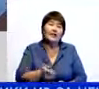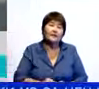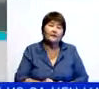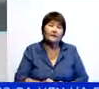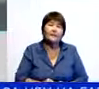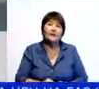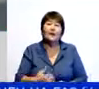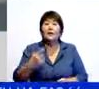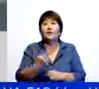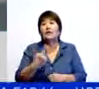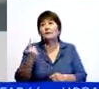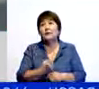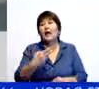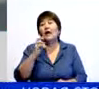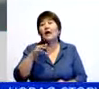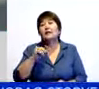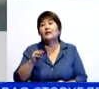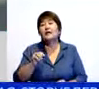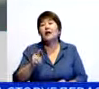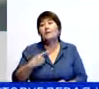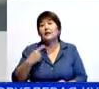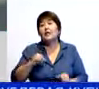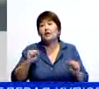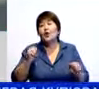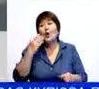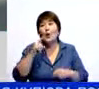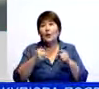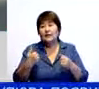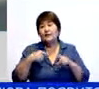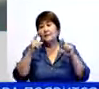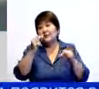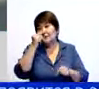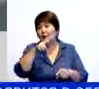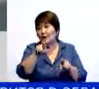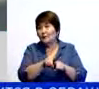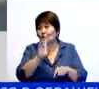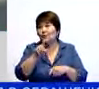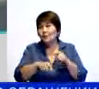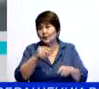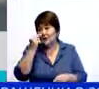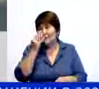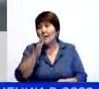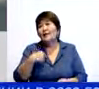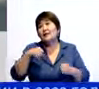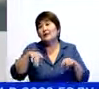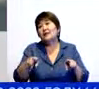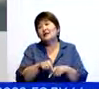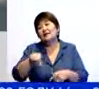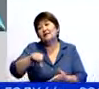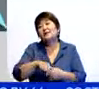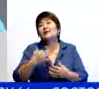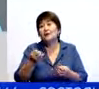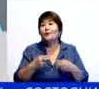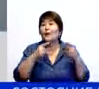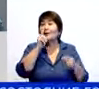участвую первый раз. Я кандидатка мастера спорта по легкой атлетике. Вот сейчас мы едем в Шымкент, там тоже будет Шымкент-марафон. Ну и решили вот так вот здесь выступить и поехать